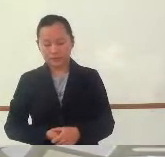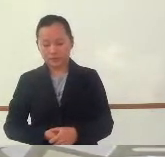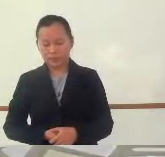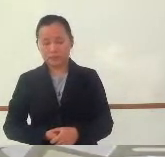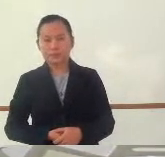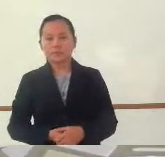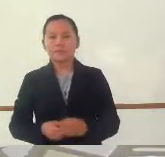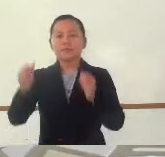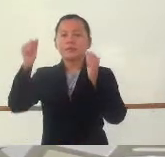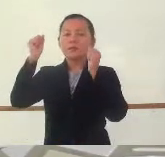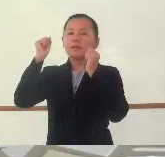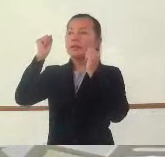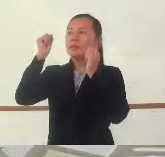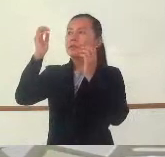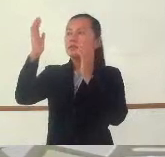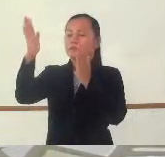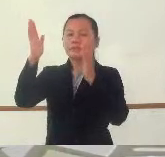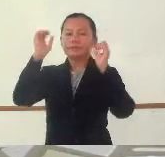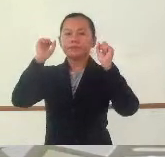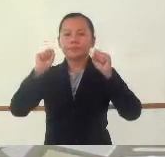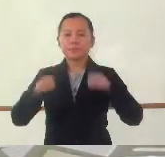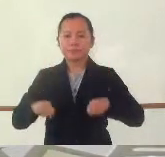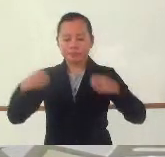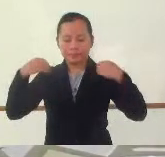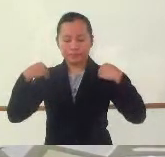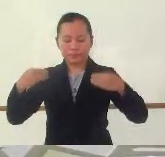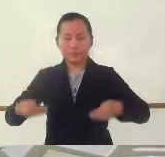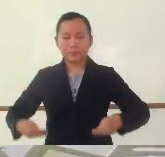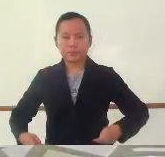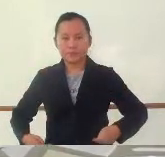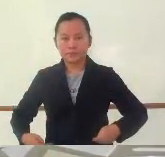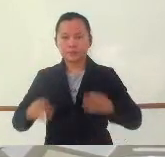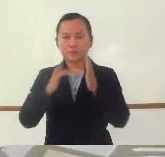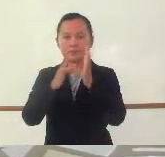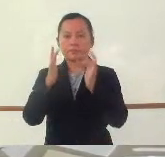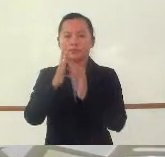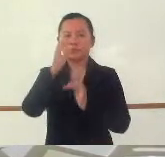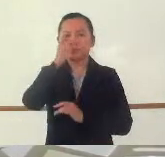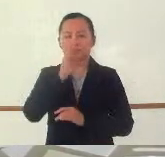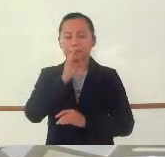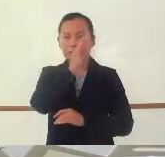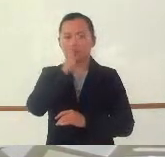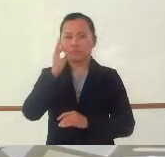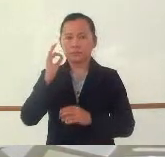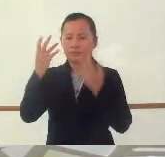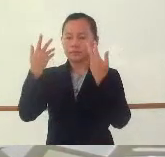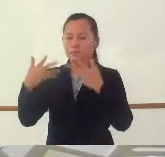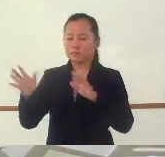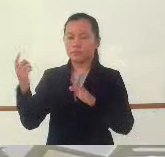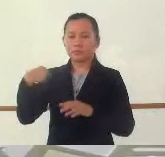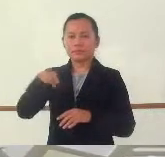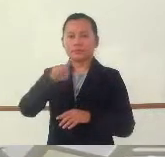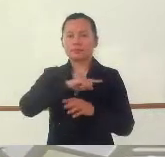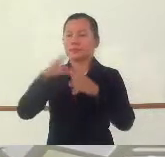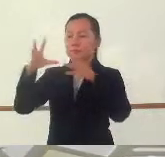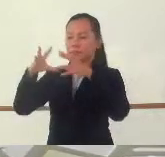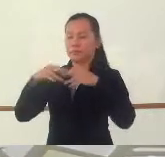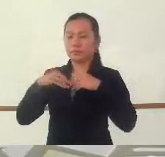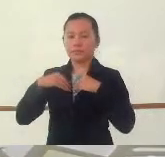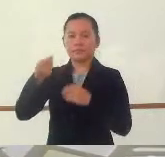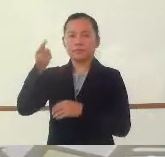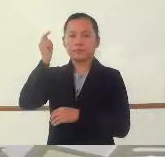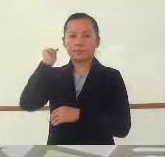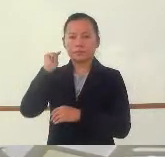Ya Allah, semoga tubuh Kristus yang telah kami sambut ini mendorong